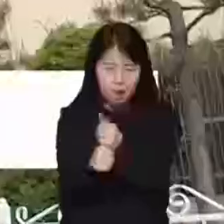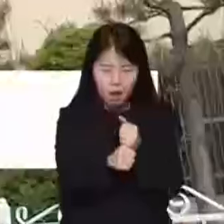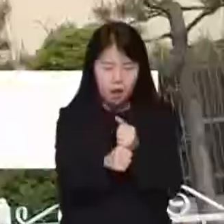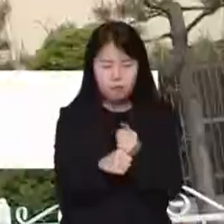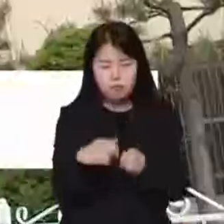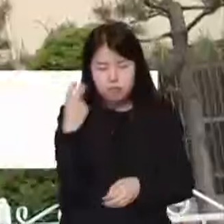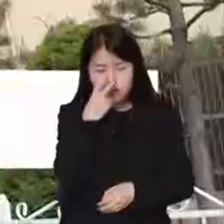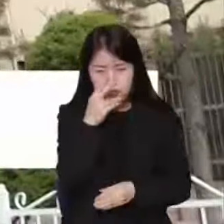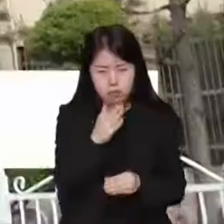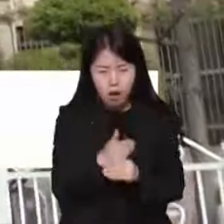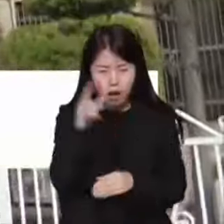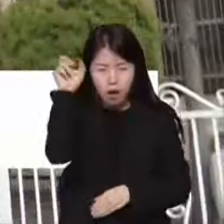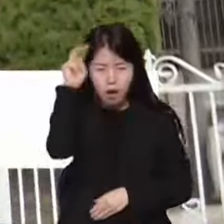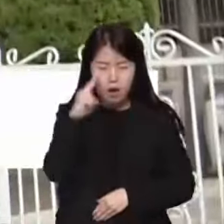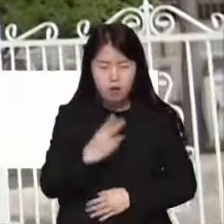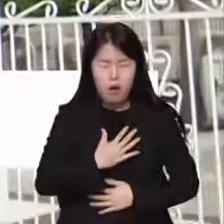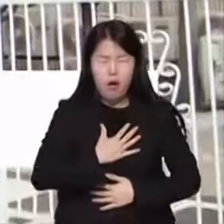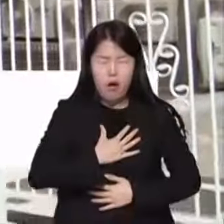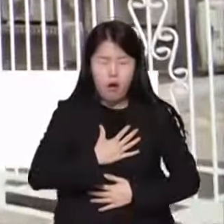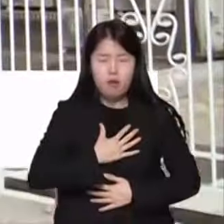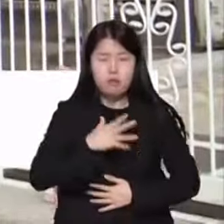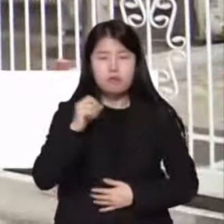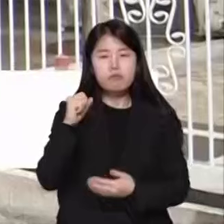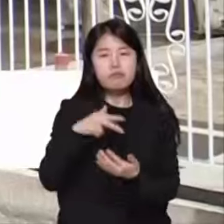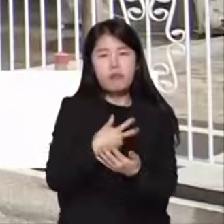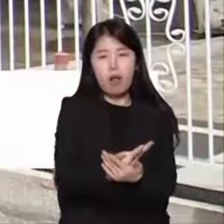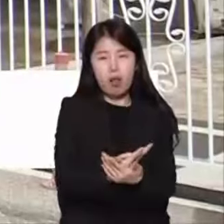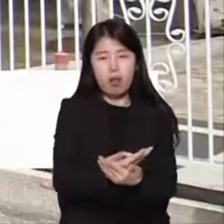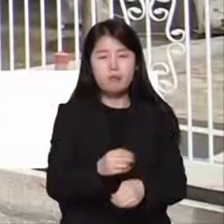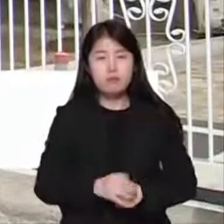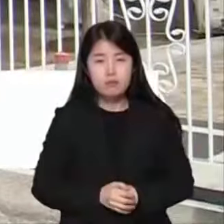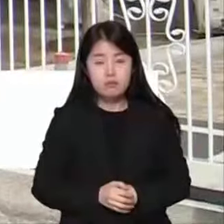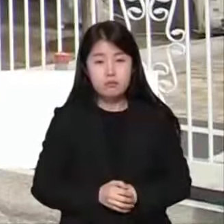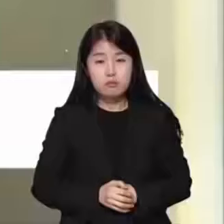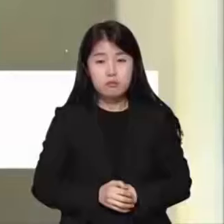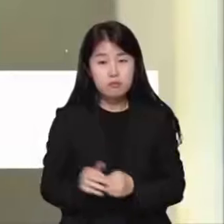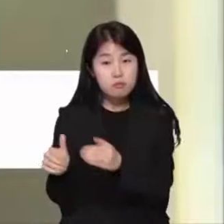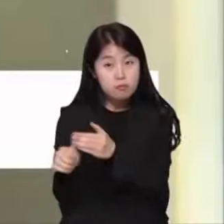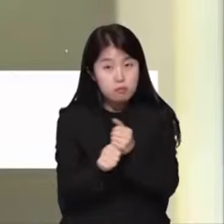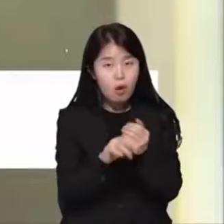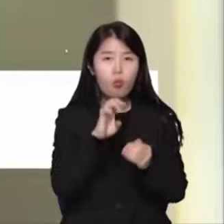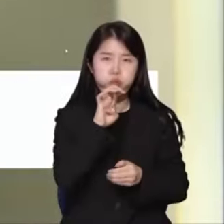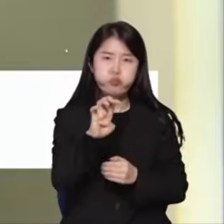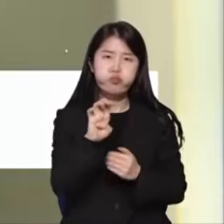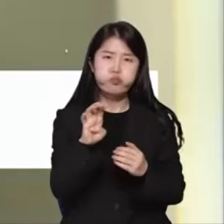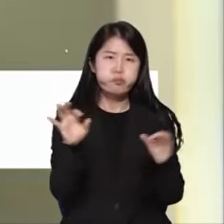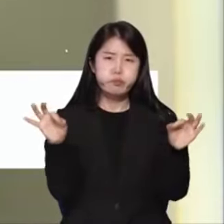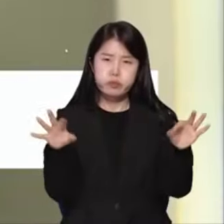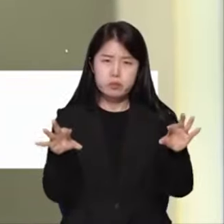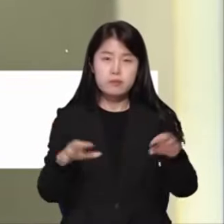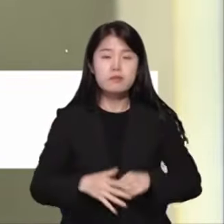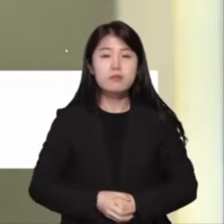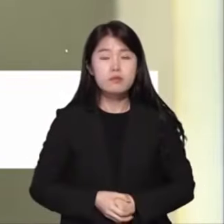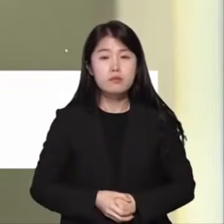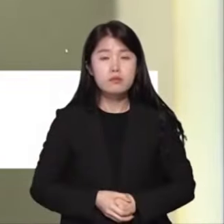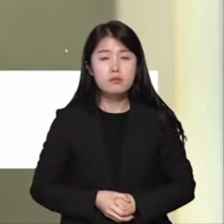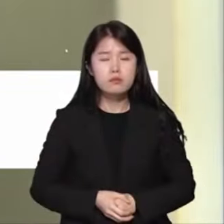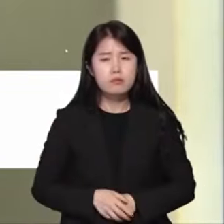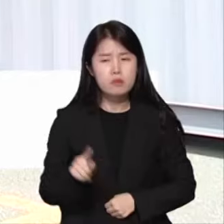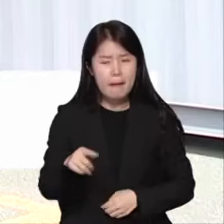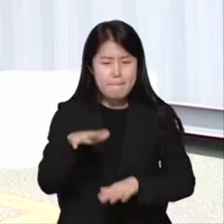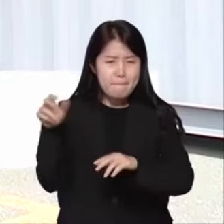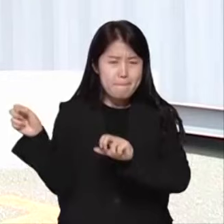중 호흡곤란을 호소하며 갑자기 쓰러졌습니다. 체포된 지 약 40분 만이었습니다. 경찰은